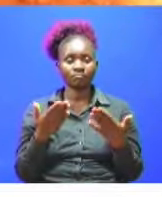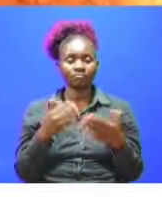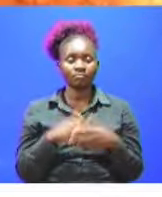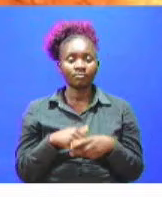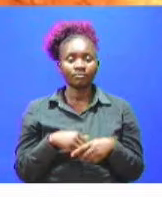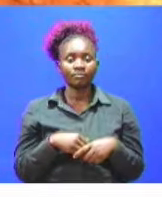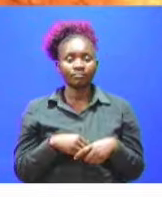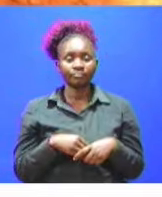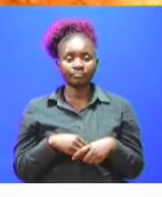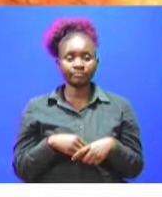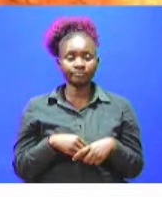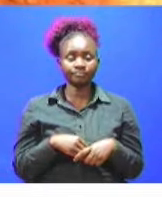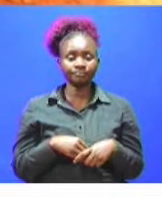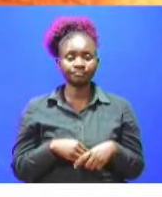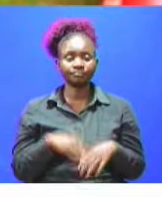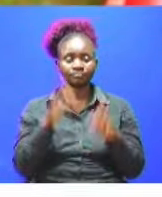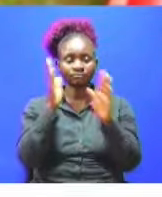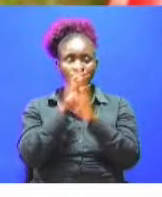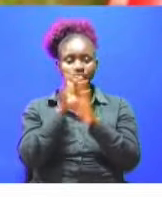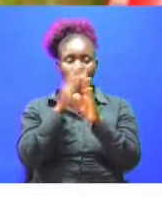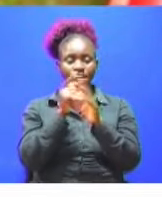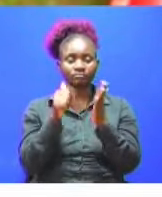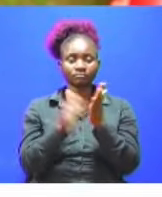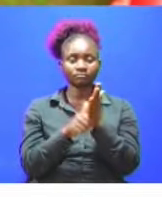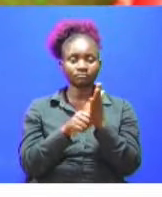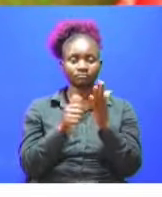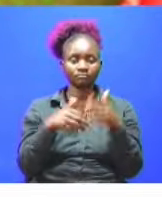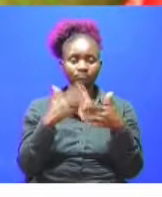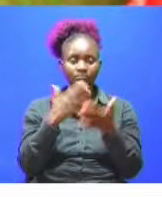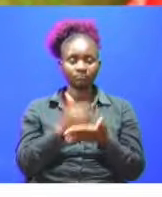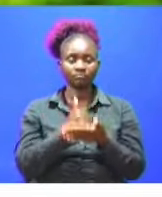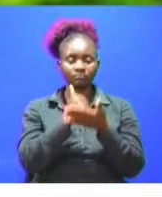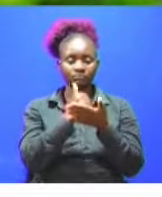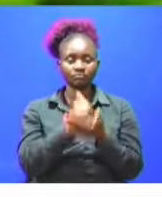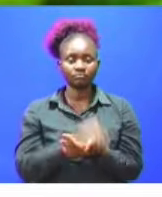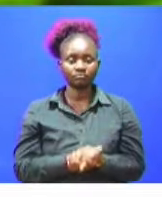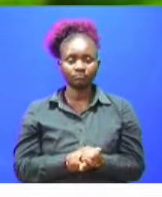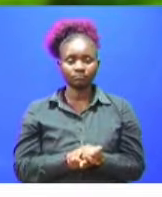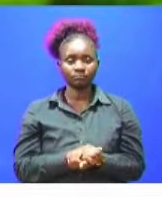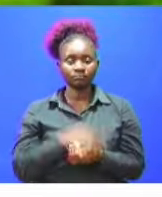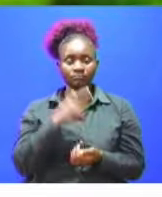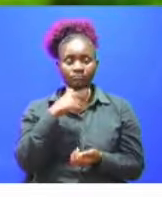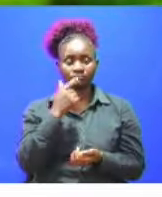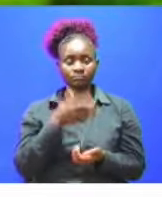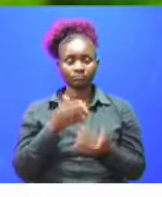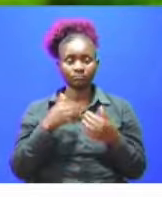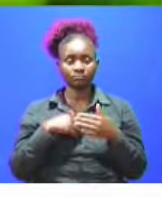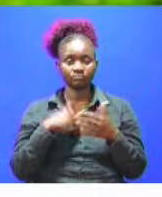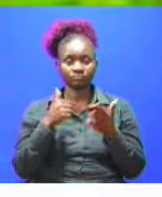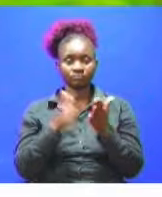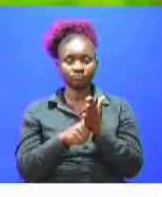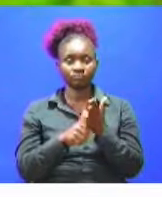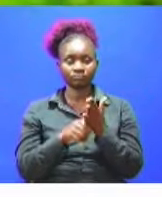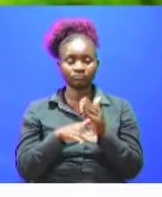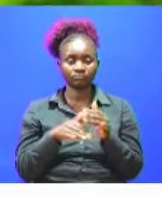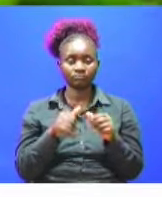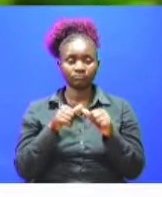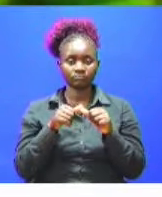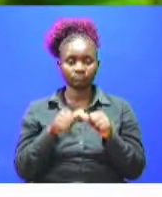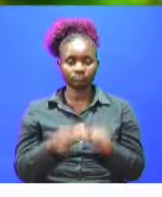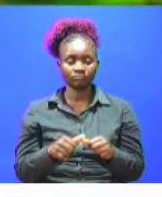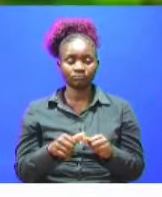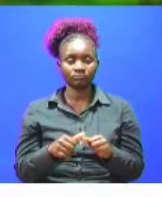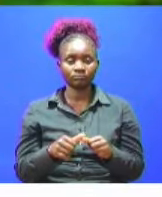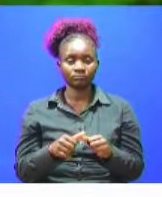watige kubiso mochando yue, ili wanyare kubuato kiruwa bokonyi. Babato mochando, bunu ujo iga, kusuwa metene no mochando